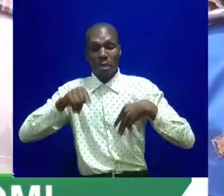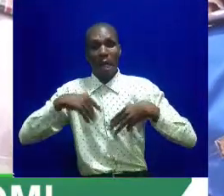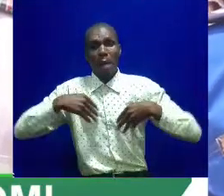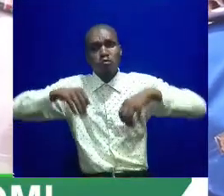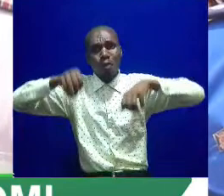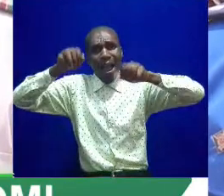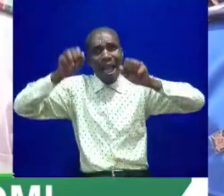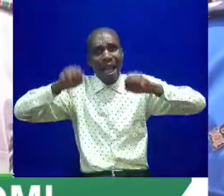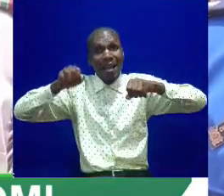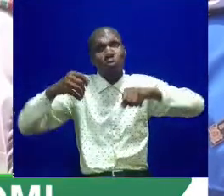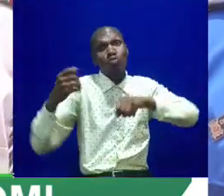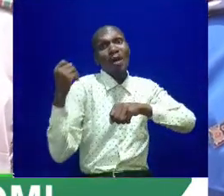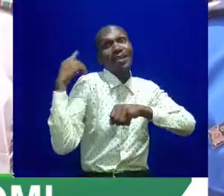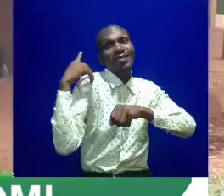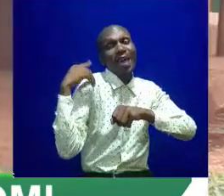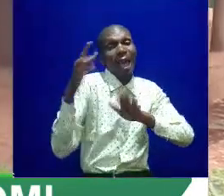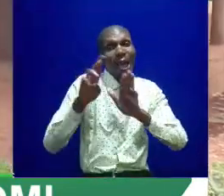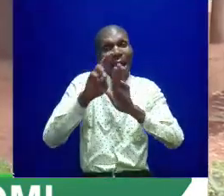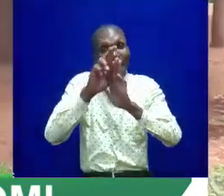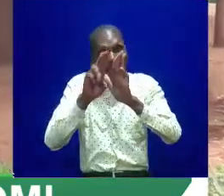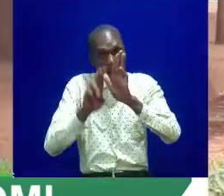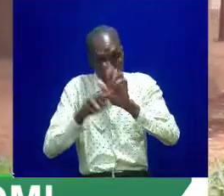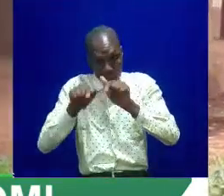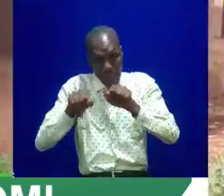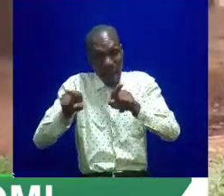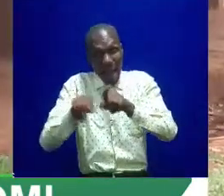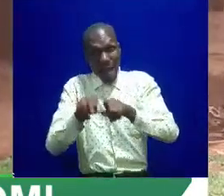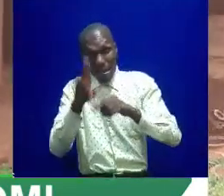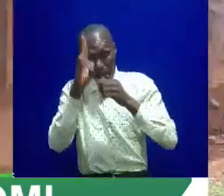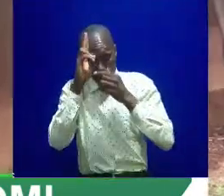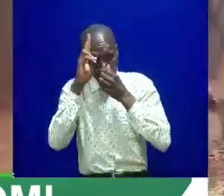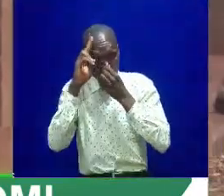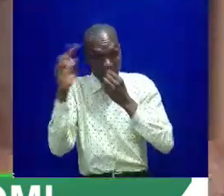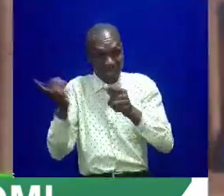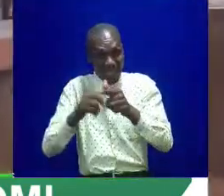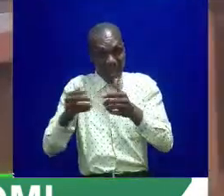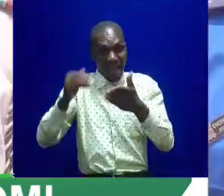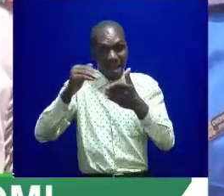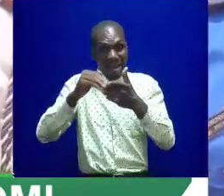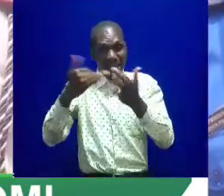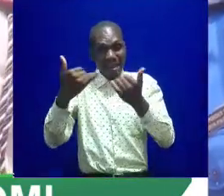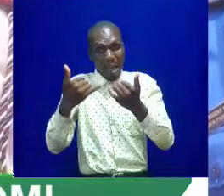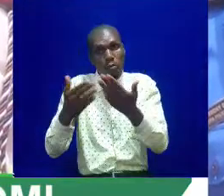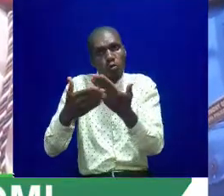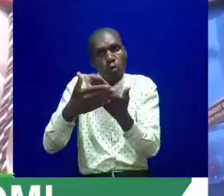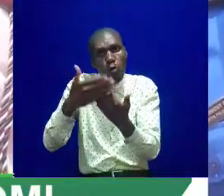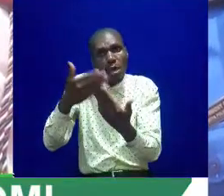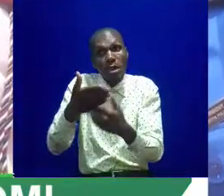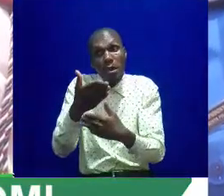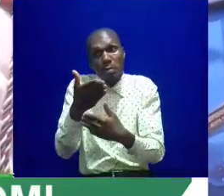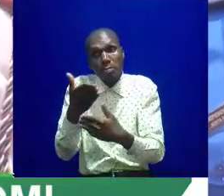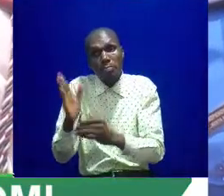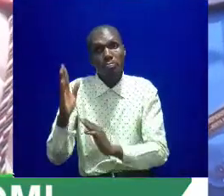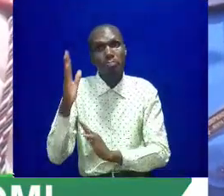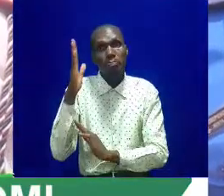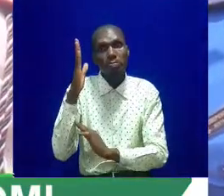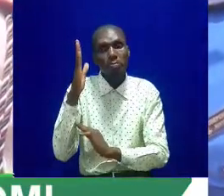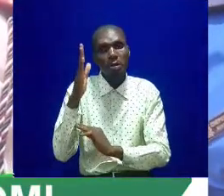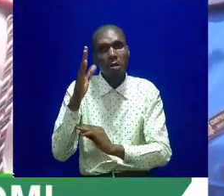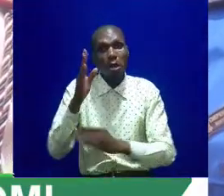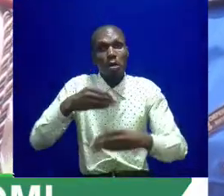tutii sheria sisi kama maafisa wa usalama, jukumu letu litakuwa kuwalinda na kuhakikisha kwamba biashara